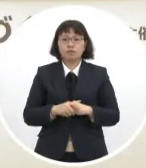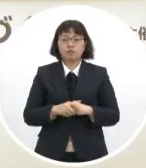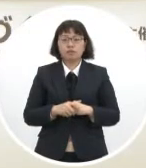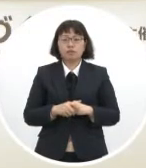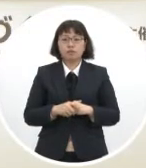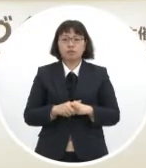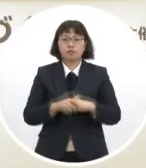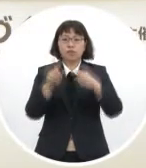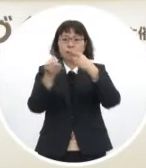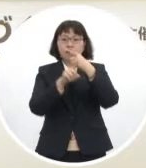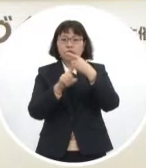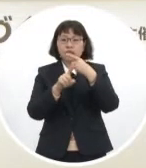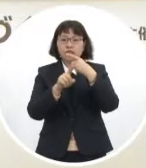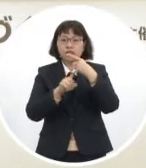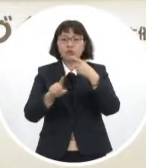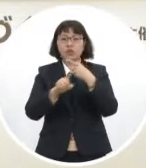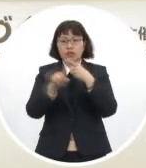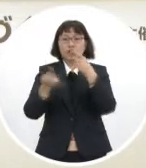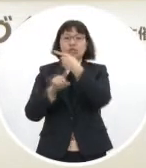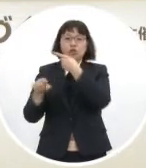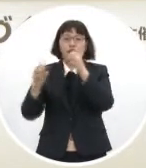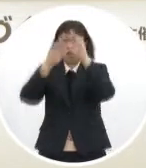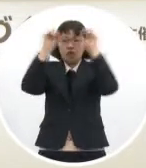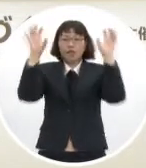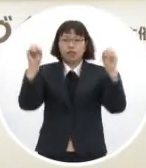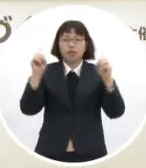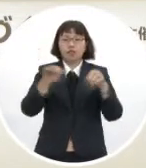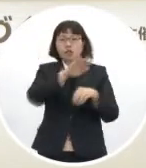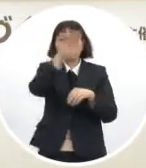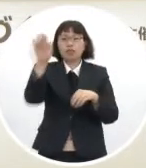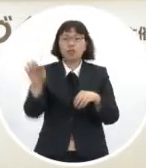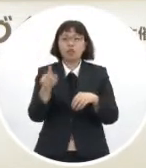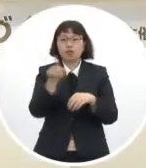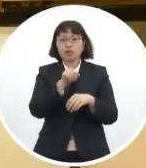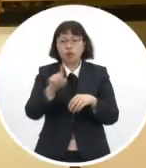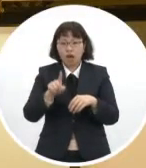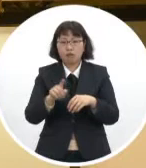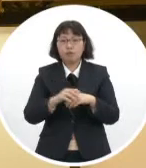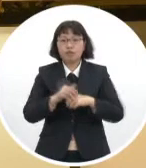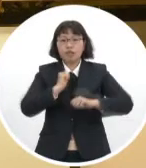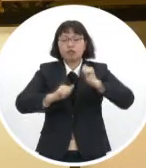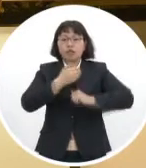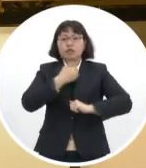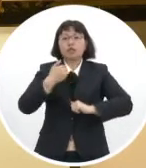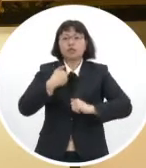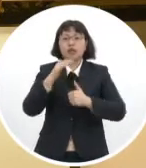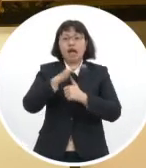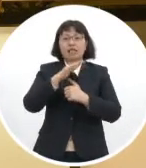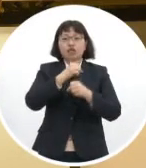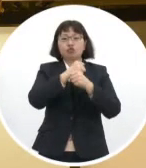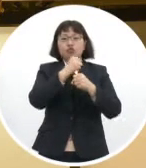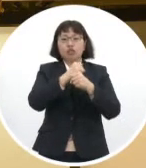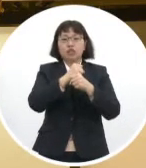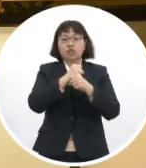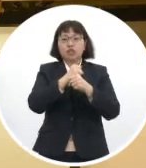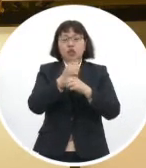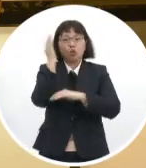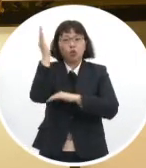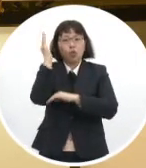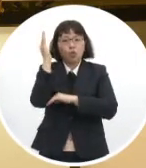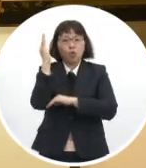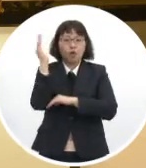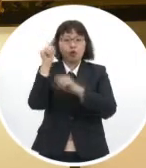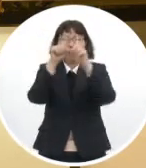人が輝き、すべての人が活躍する愛知づくりをテーマに、講演やパネルディスカッションが行われた